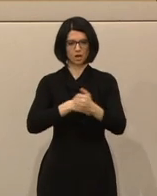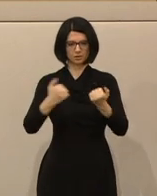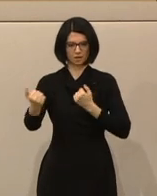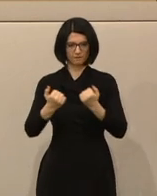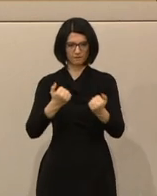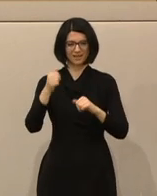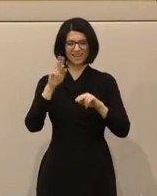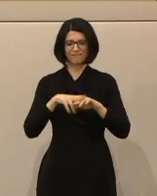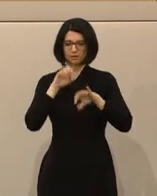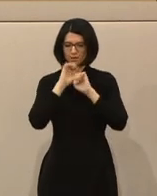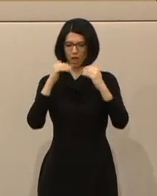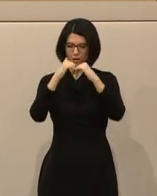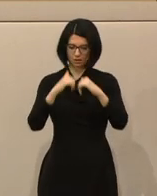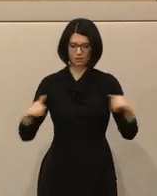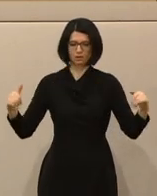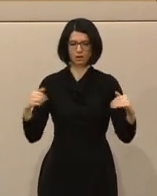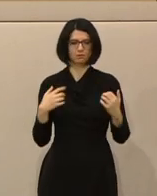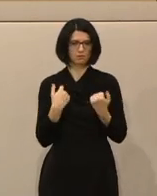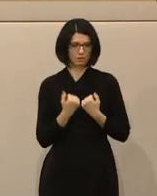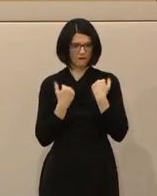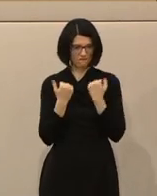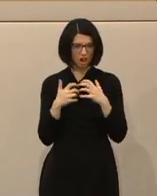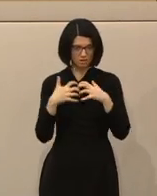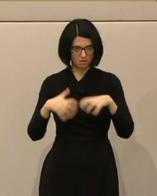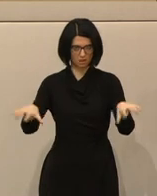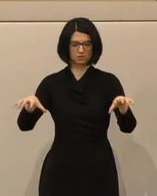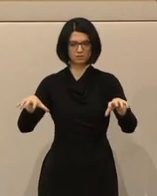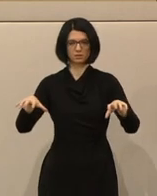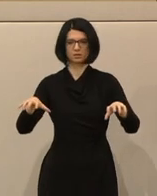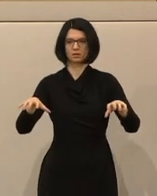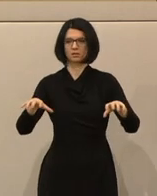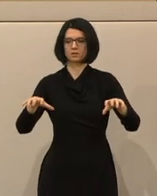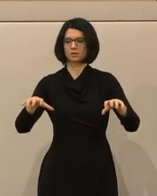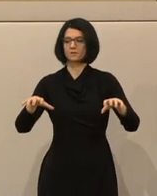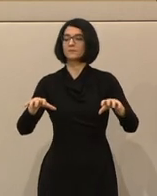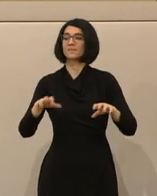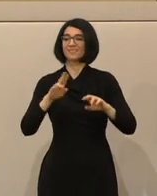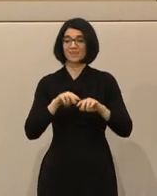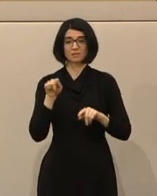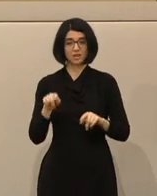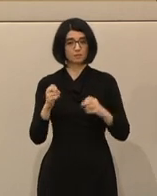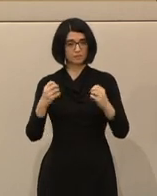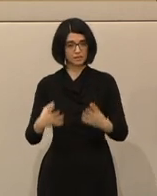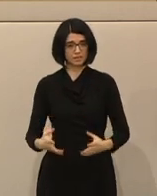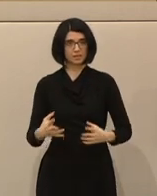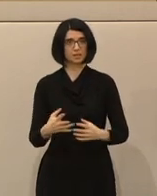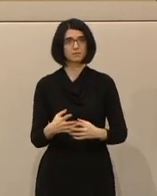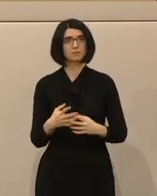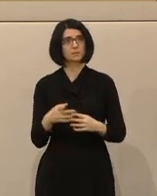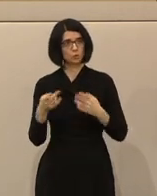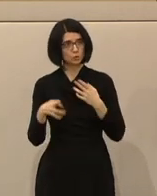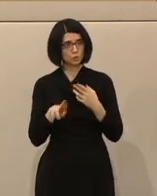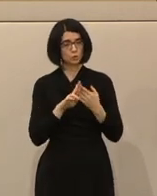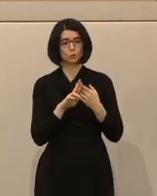die Gewaltenteilung auch in diesem Bereich wirklich umgesetzt hat, wird wieder